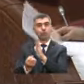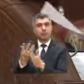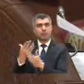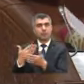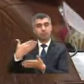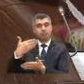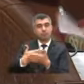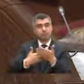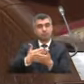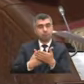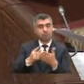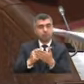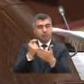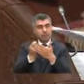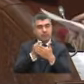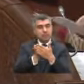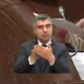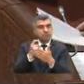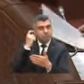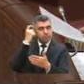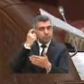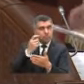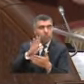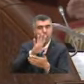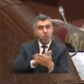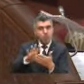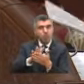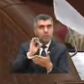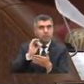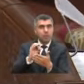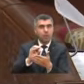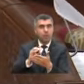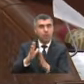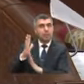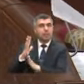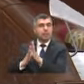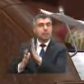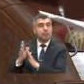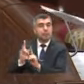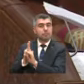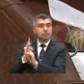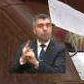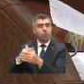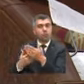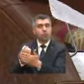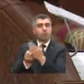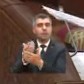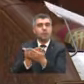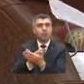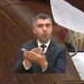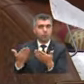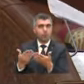بماء من ذهب في ذاكرة الهجرة المغربية وايضا في ذاكرة وتاريخ خاصة الأجيال الصاعدة،